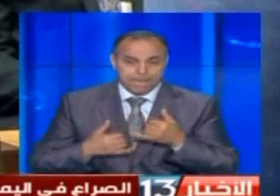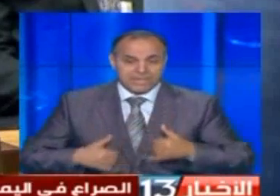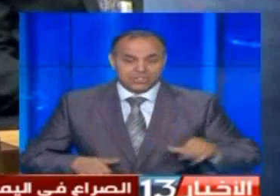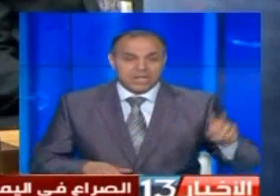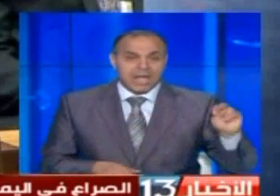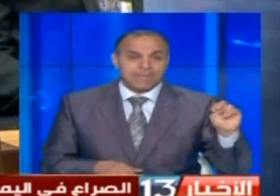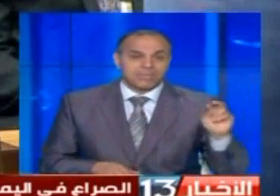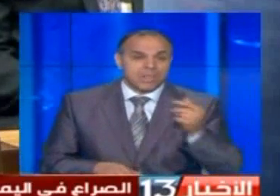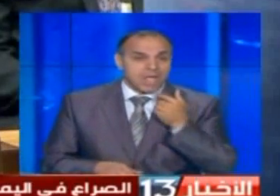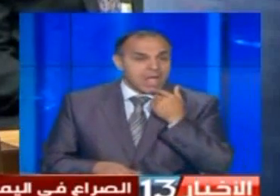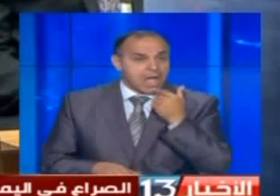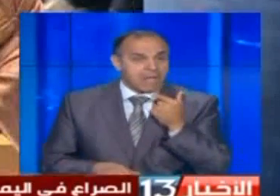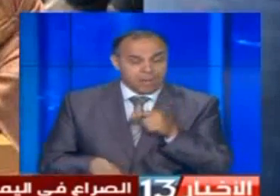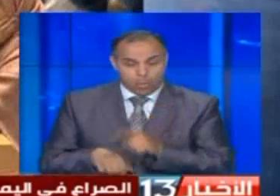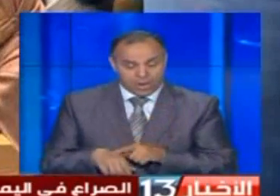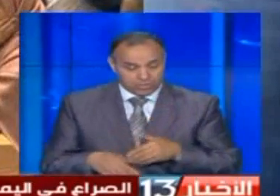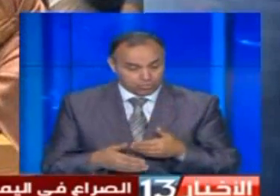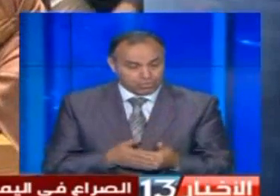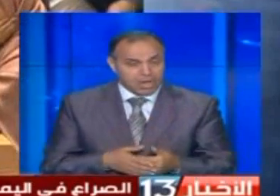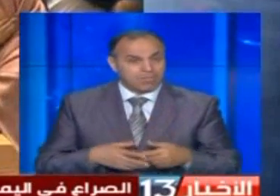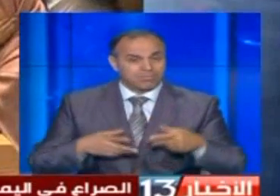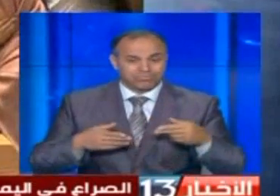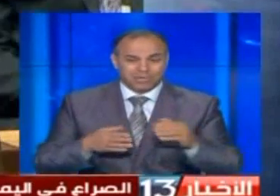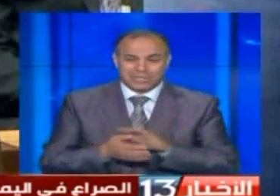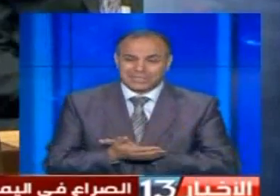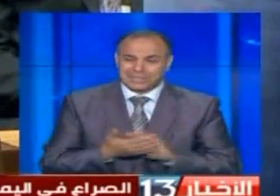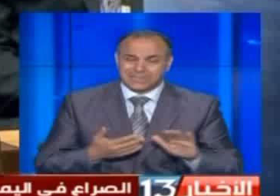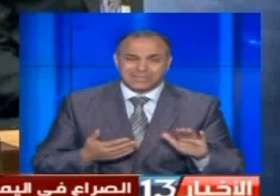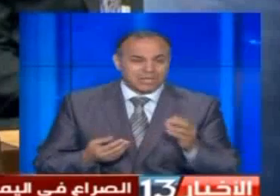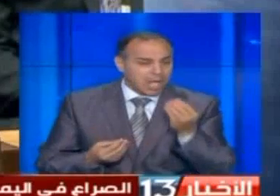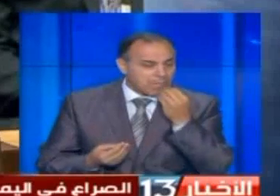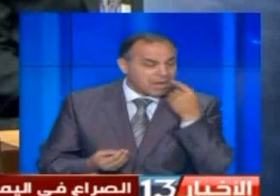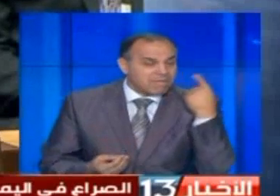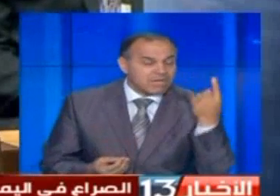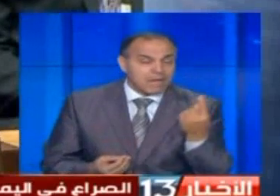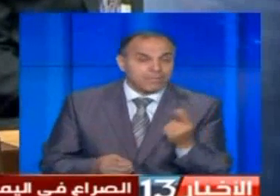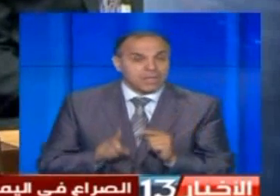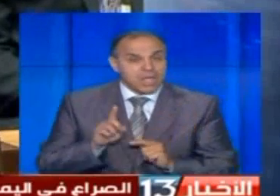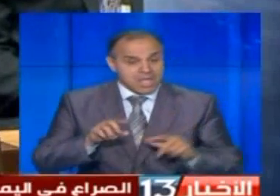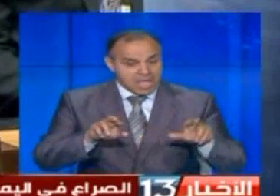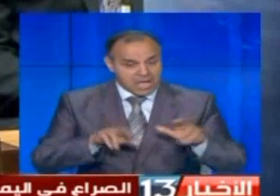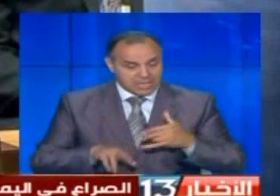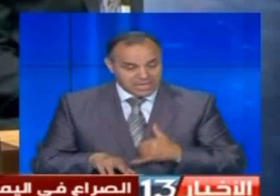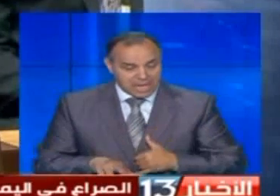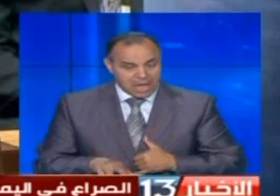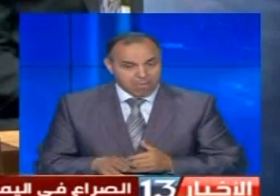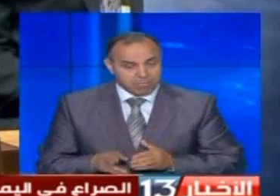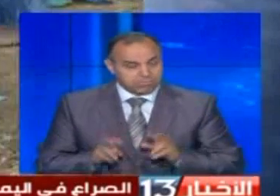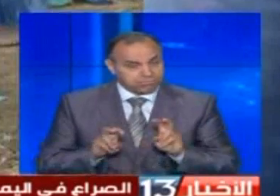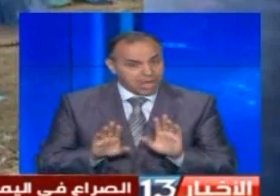الأمن الدولي إن الوقت قد حان لإنهاء أكبر حالة طوارئ غذائية في العالم وإعادة اليمن إلى طريق